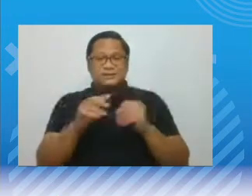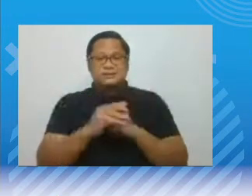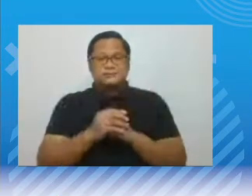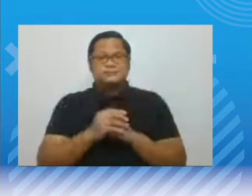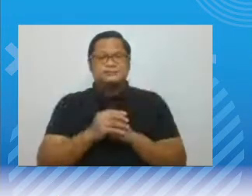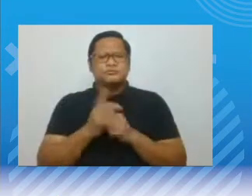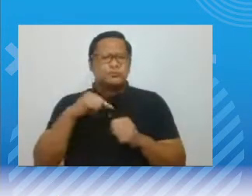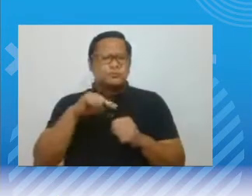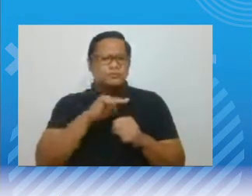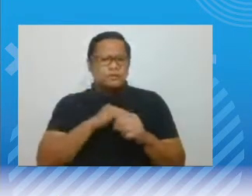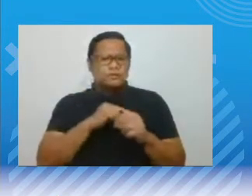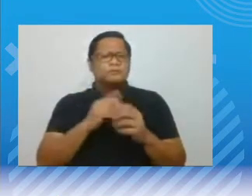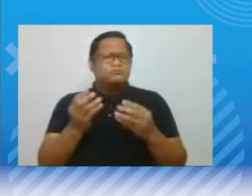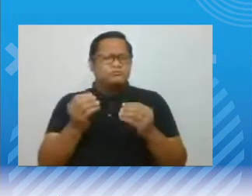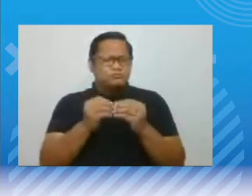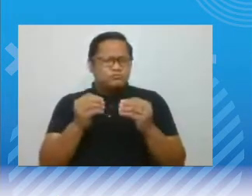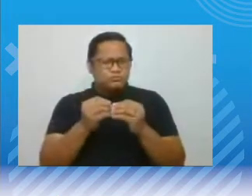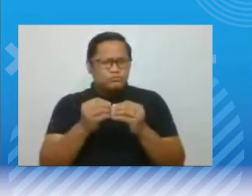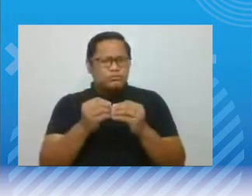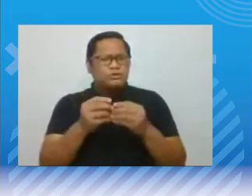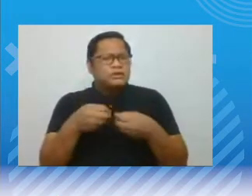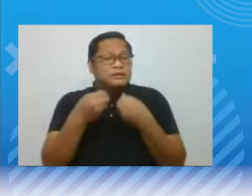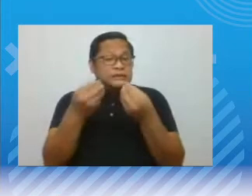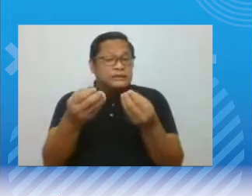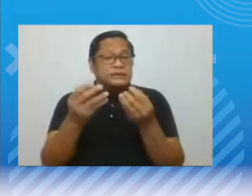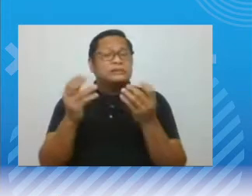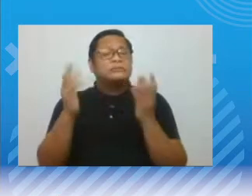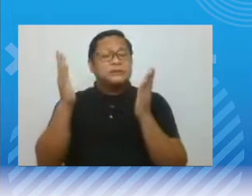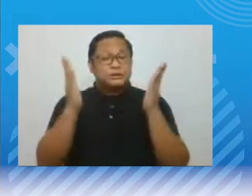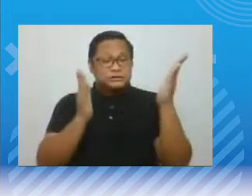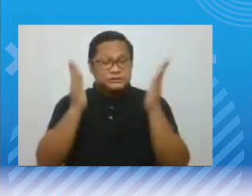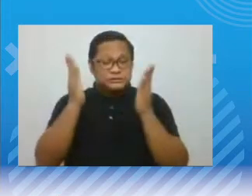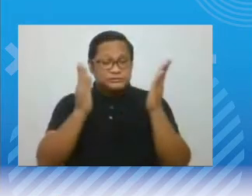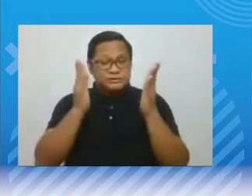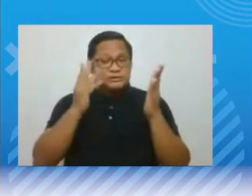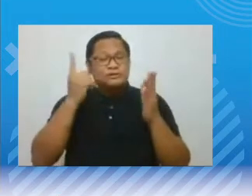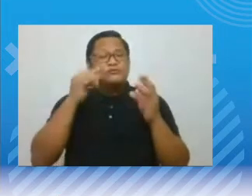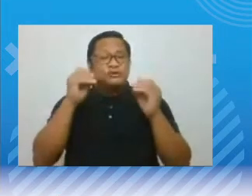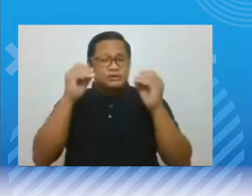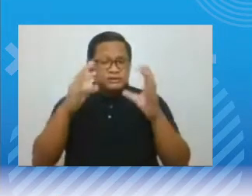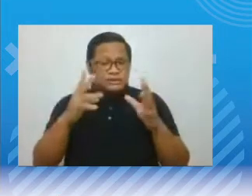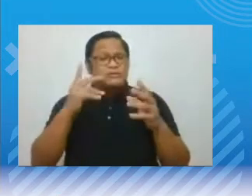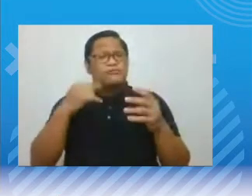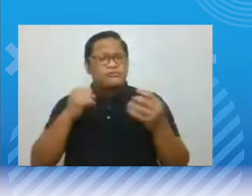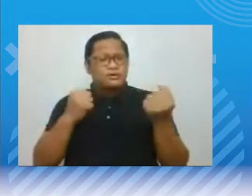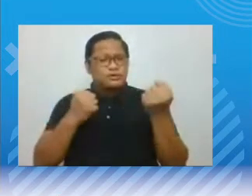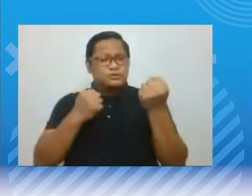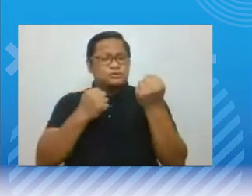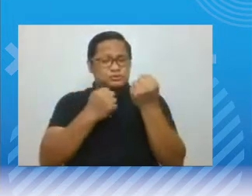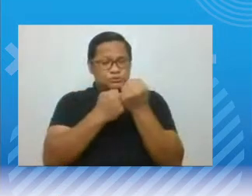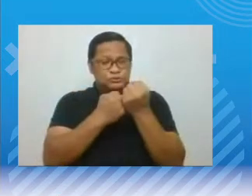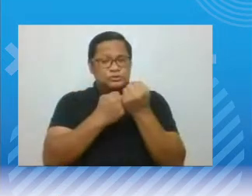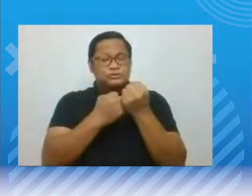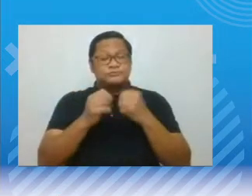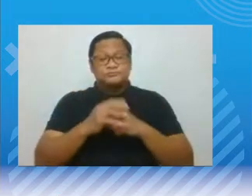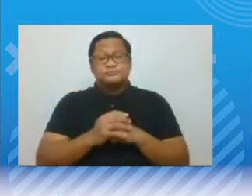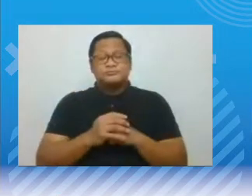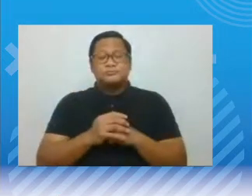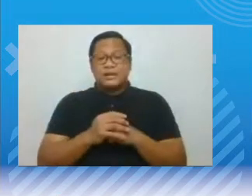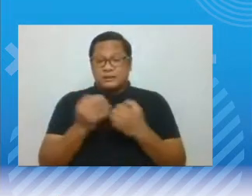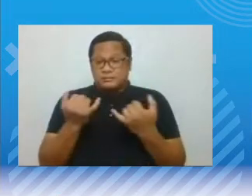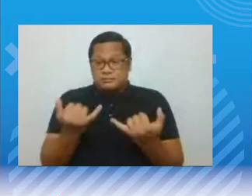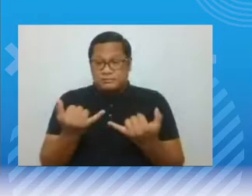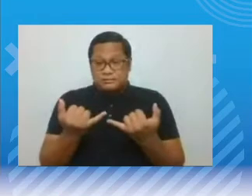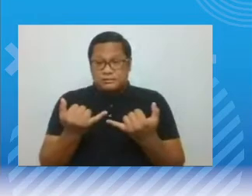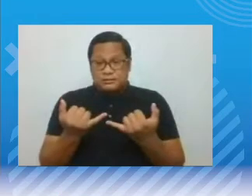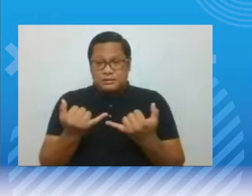ang pagbibigay suporta sa ating mga guro na siyang haligi ng ating sistemang pang-edukasyon. At now more than ever po na siyang